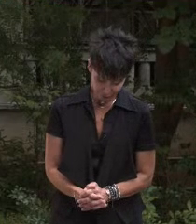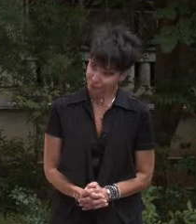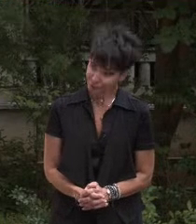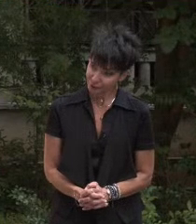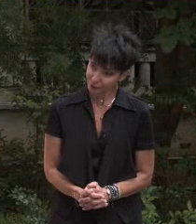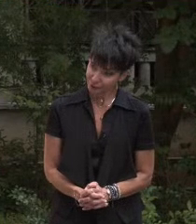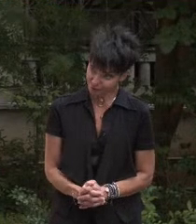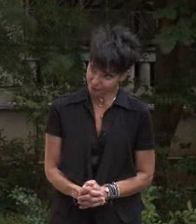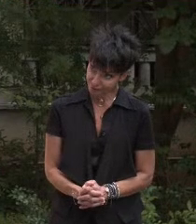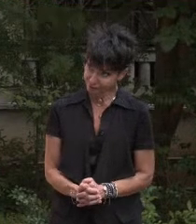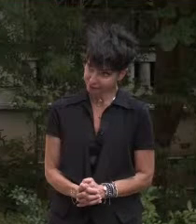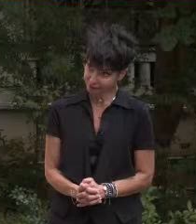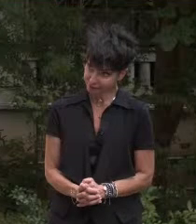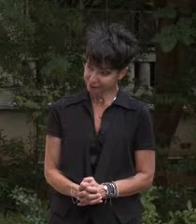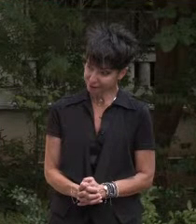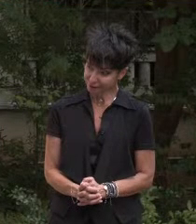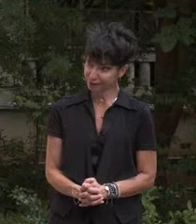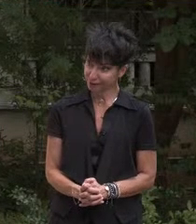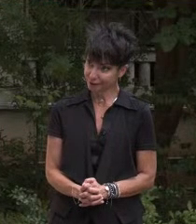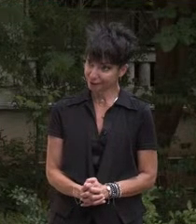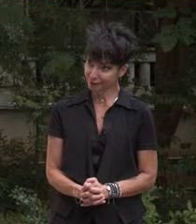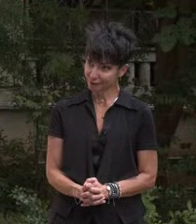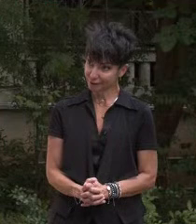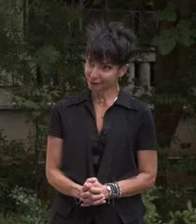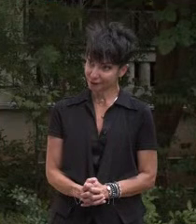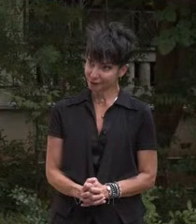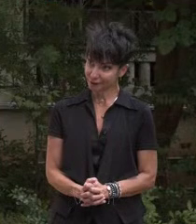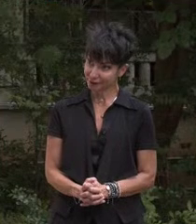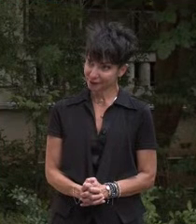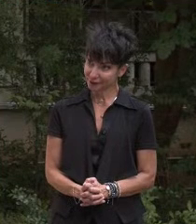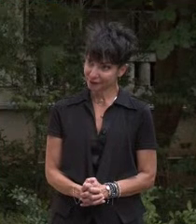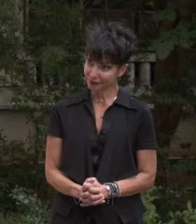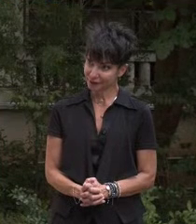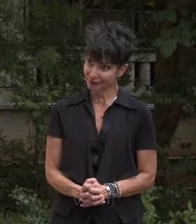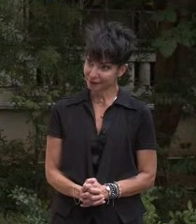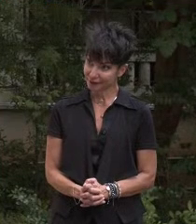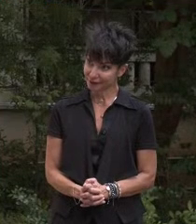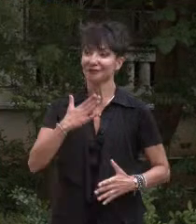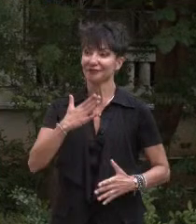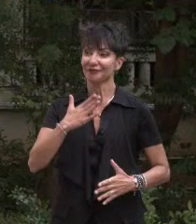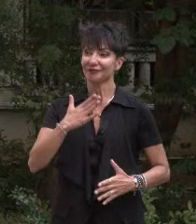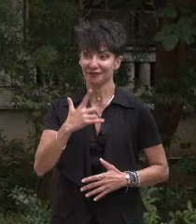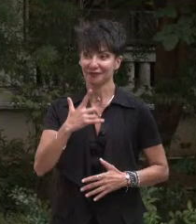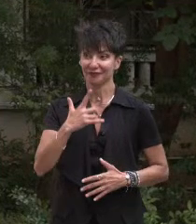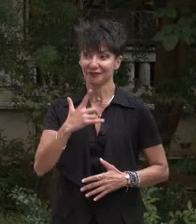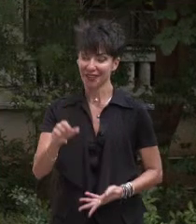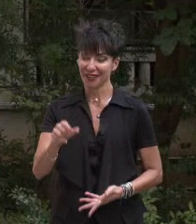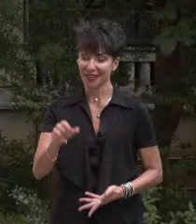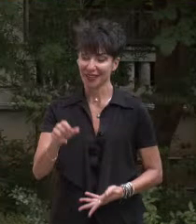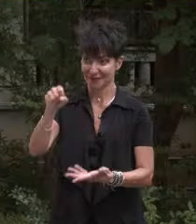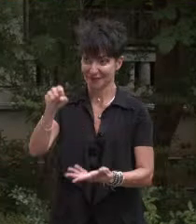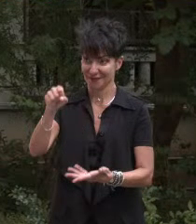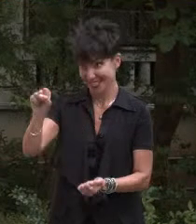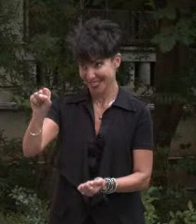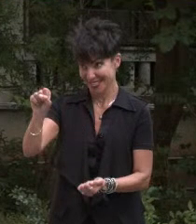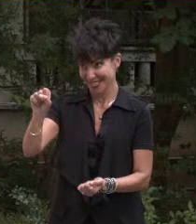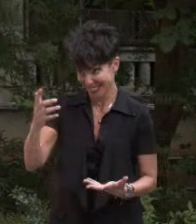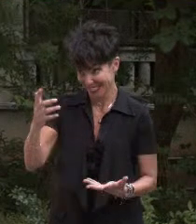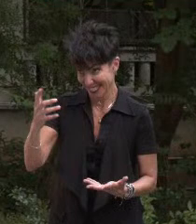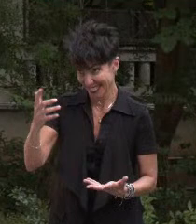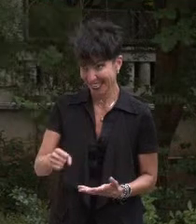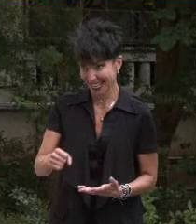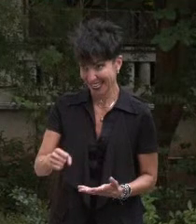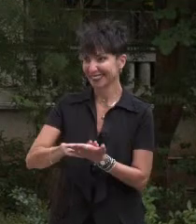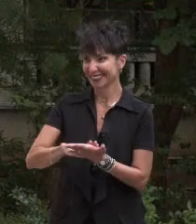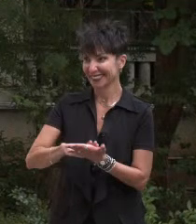So, on behalf of the Hellenic Red Cross and International Federation, thank you very much. And here is your diploma and your prize. You will need to